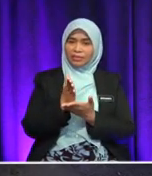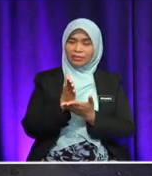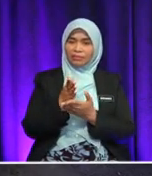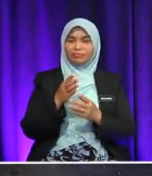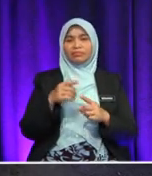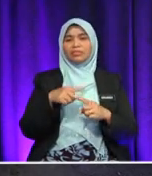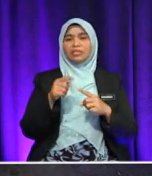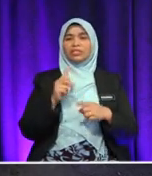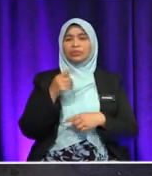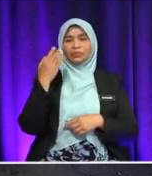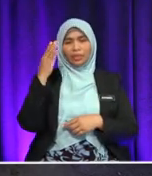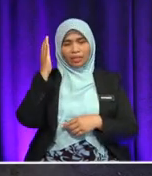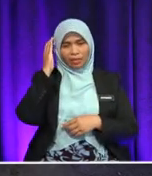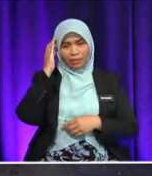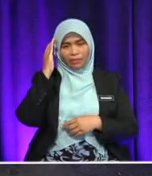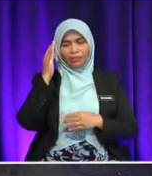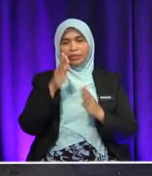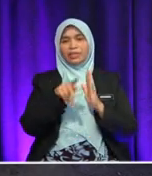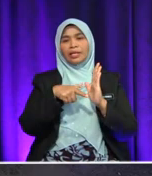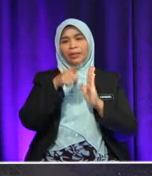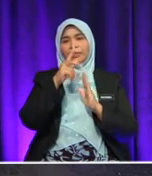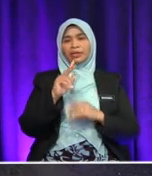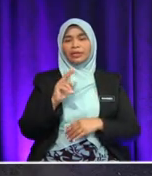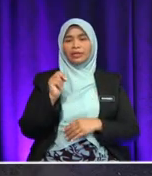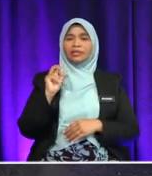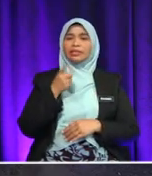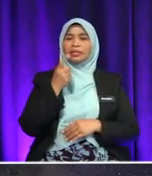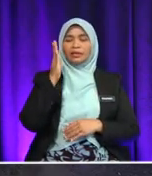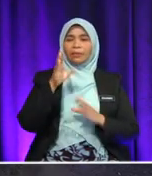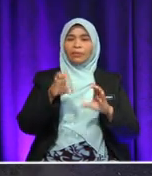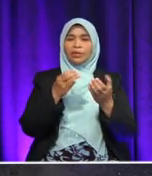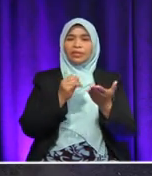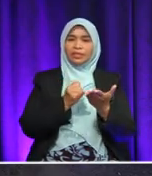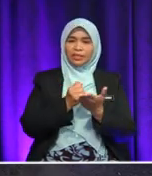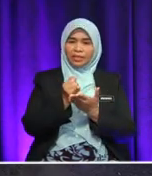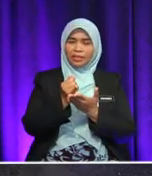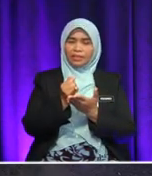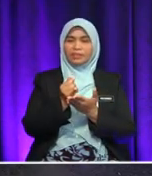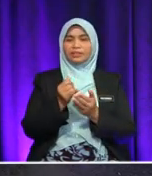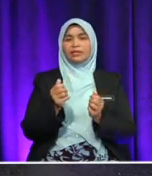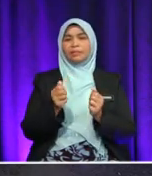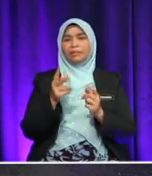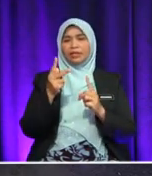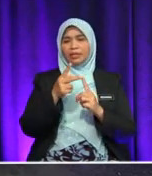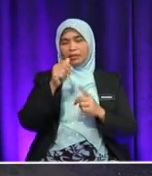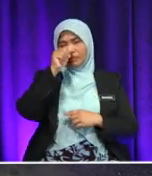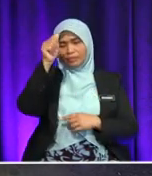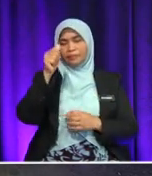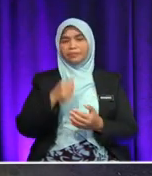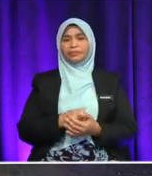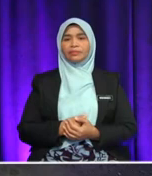kita ketahui kita akan laksanakanlah dengan ikhlas Kirana Allahu Subhanahu Wa Ta'ala masing-masing